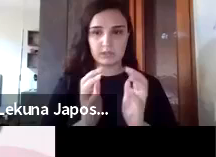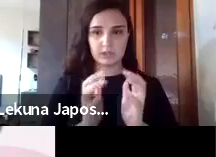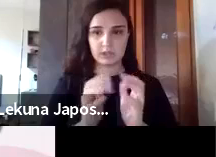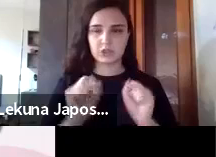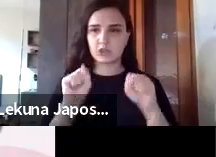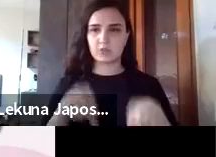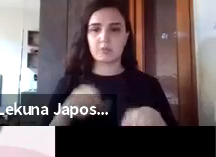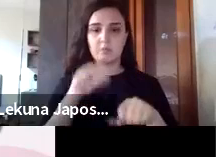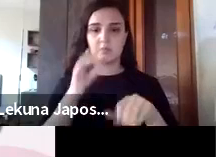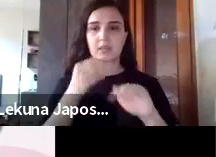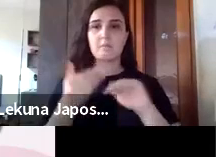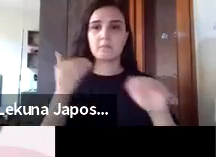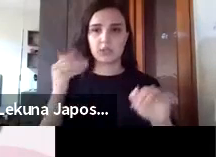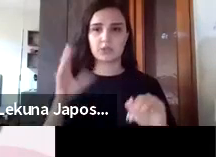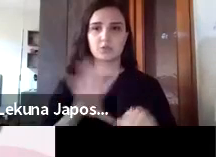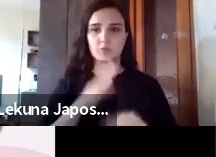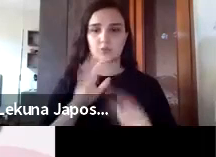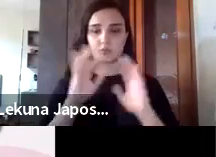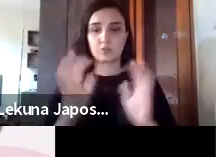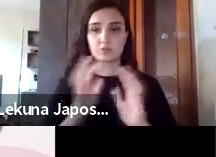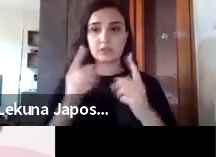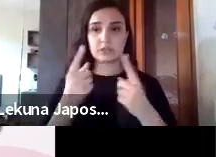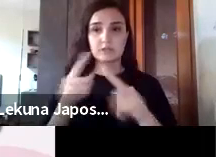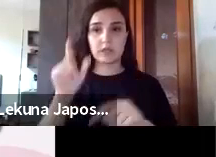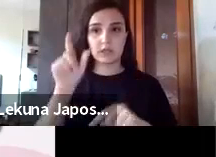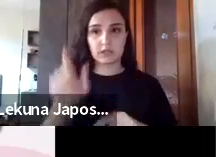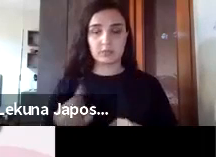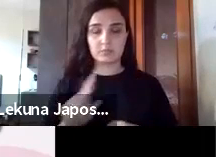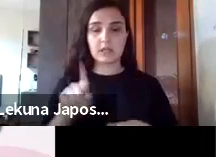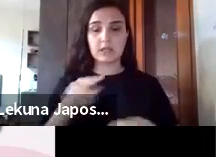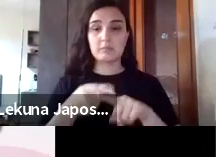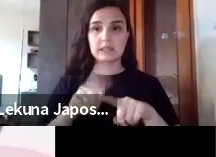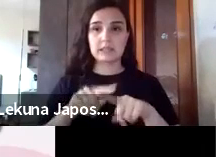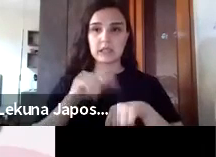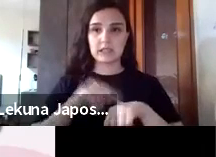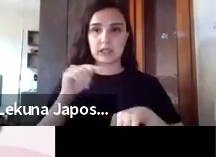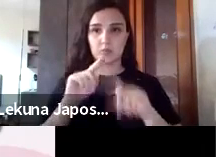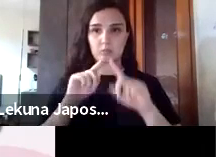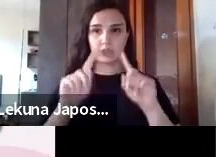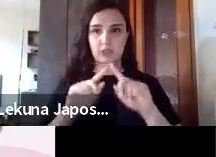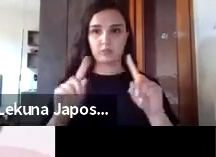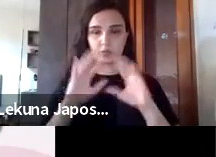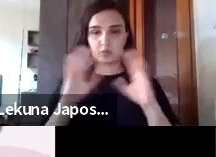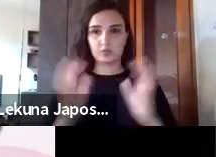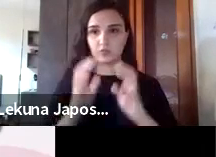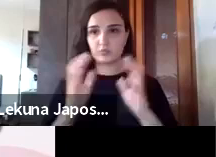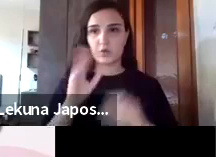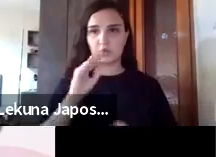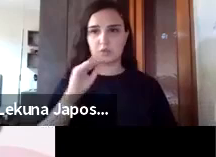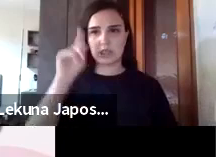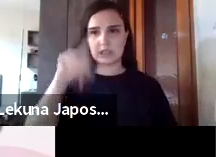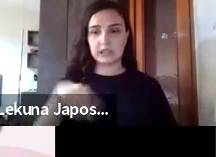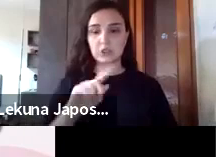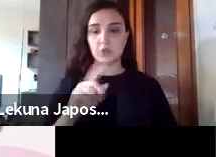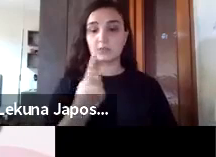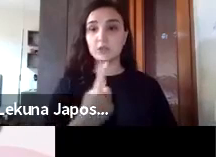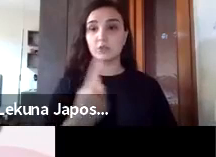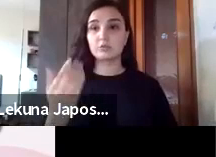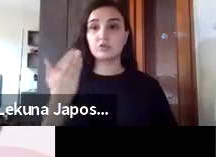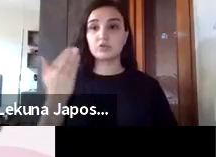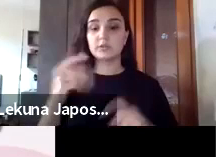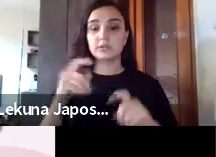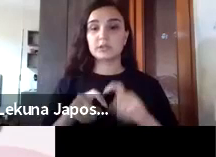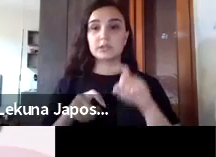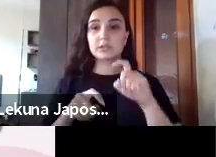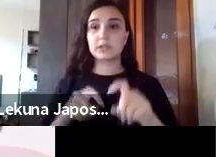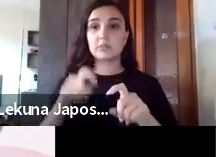შეიძლება მანამდეც ზრუნავდეს სხვა ადამიანზე, მაგრამ ეს არის განსაკუთრებული ზრუნვა, როდესაც იცი, რომ თითოეული შენი ნაბიჯი, ასე